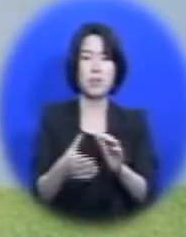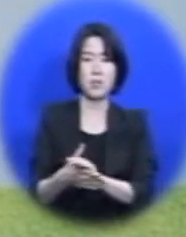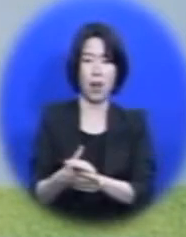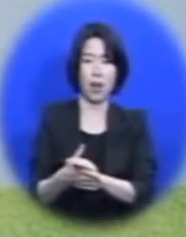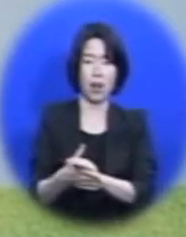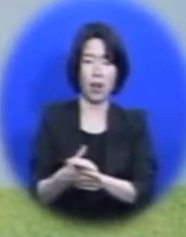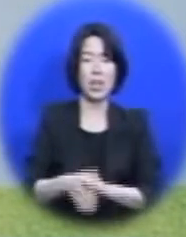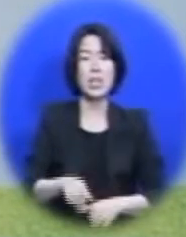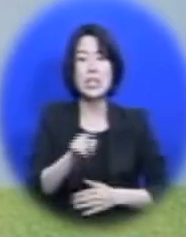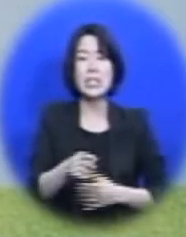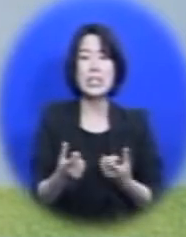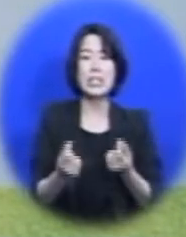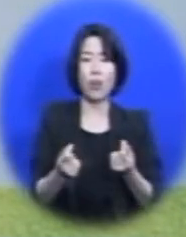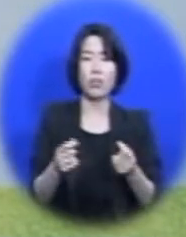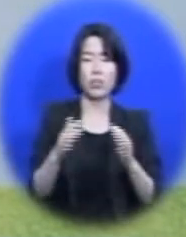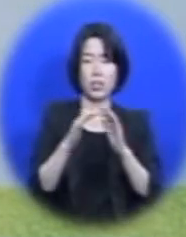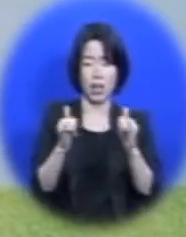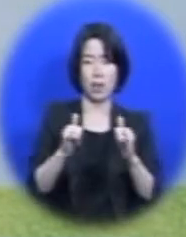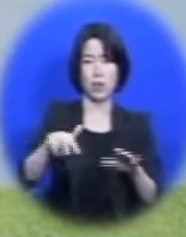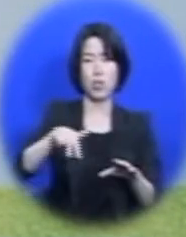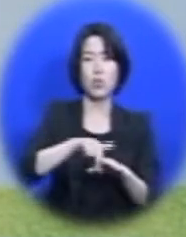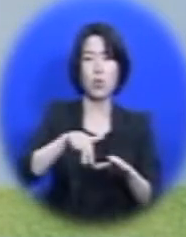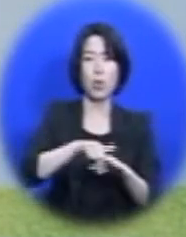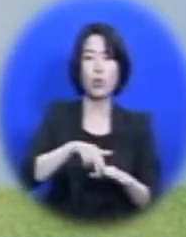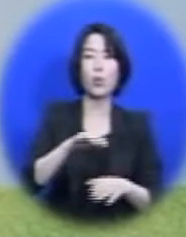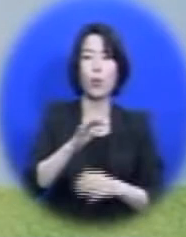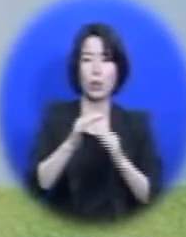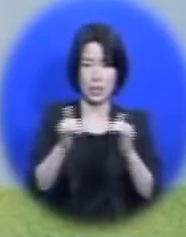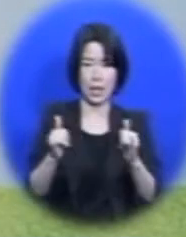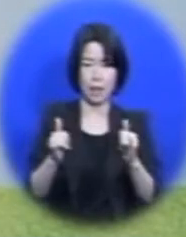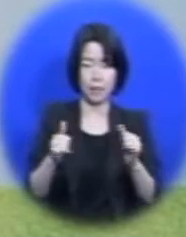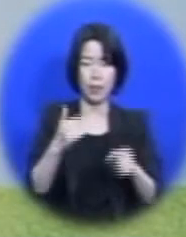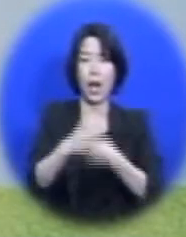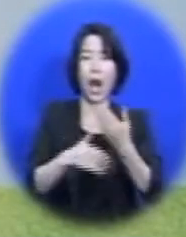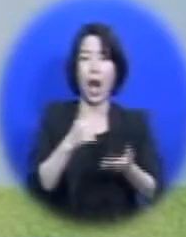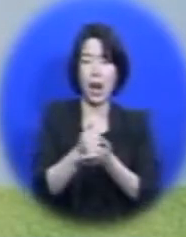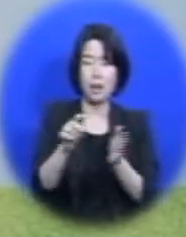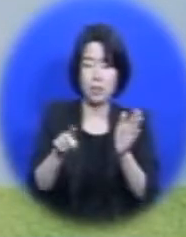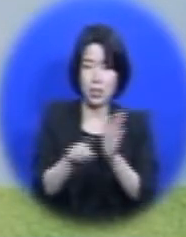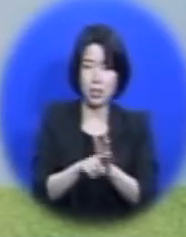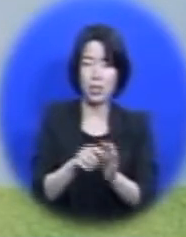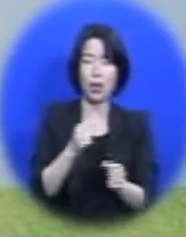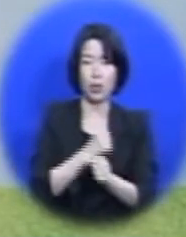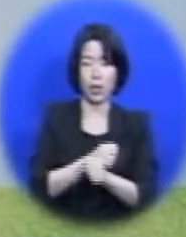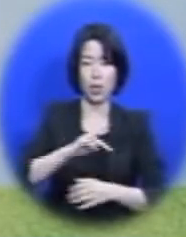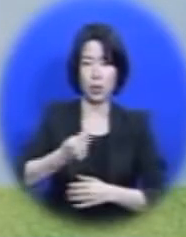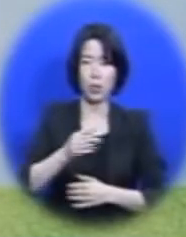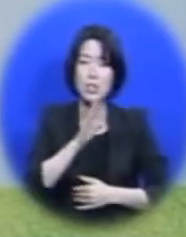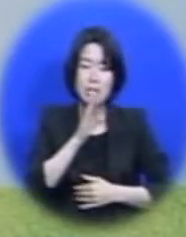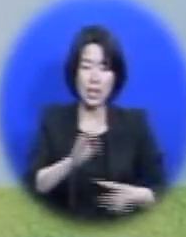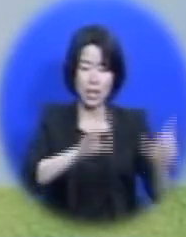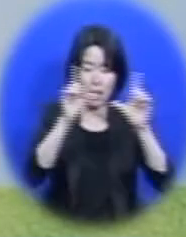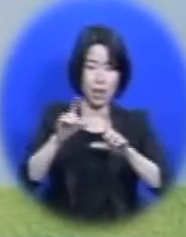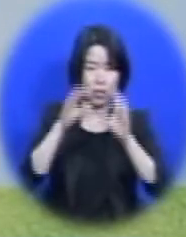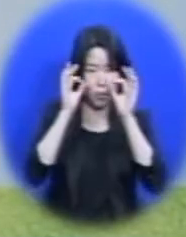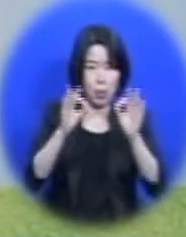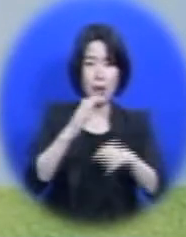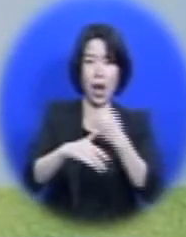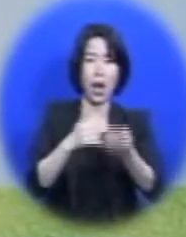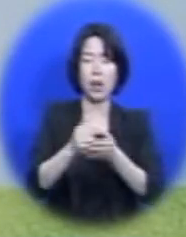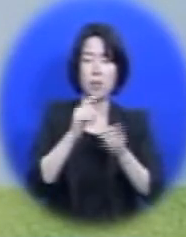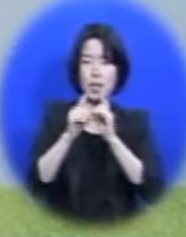이런 사람을 종교인이라고 하는 겁니다. 하나님을 믿는다고 하면서도 실제로는 사는 걸 보면 전혀 하나님의 말씀과